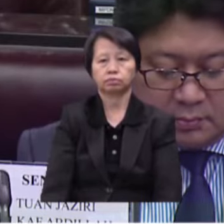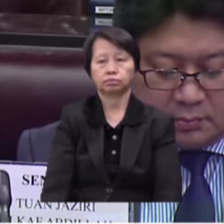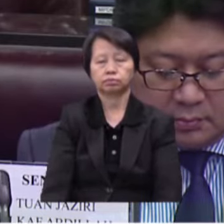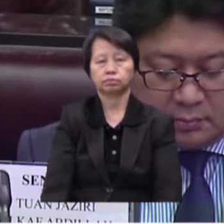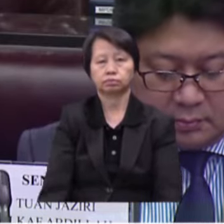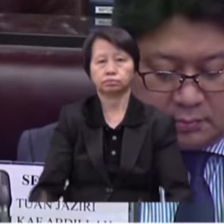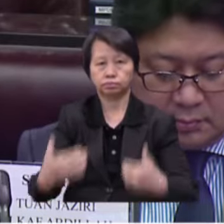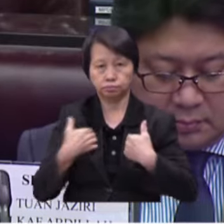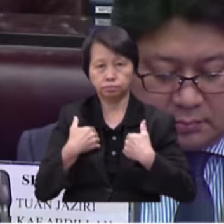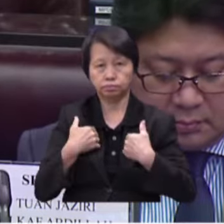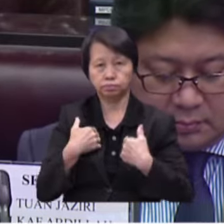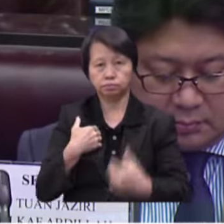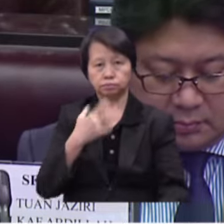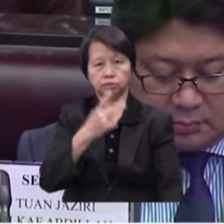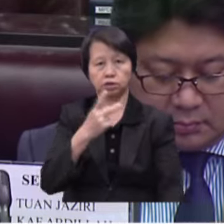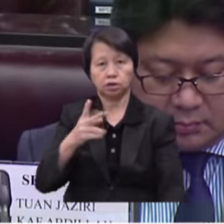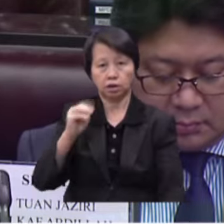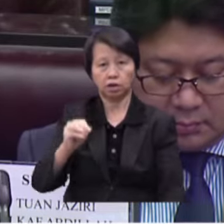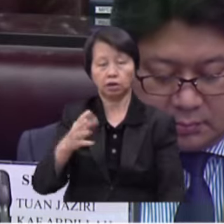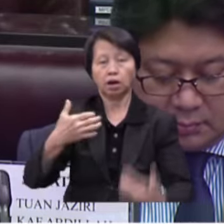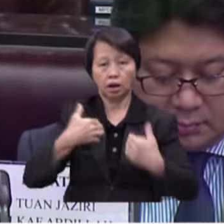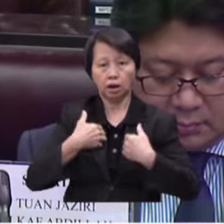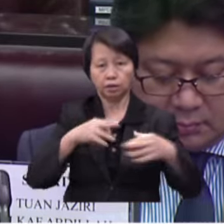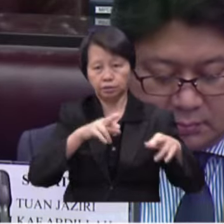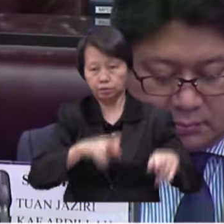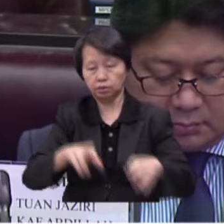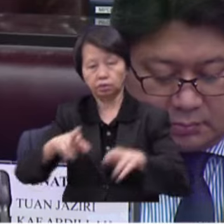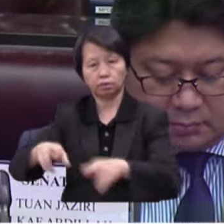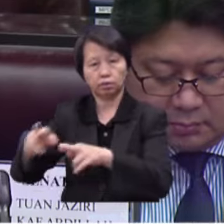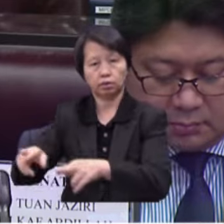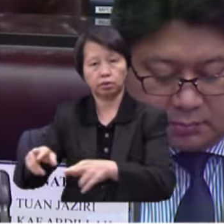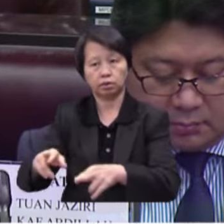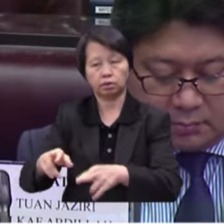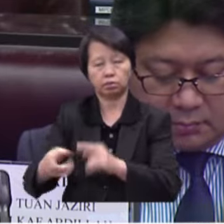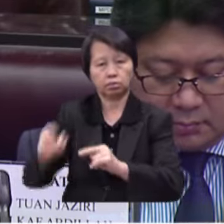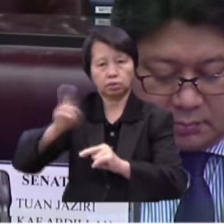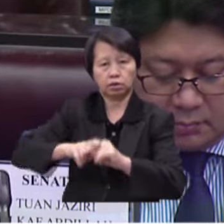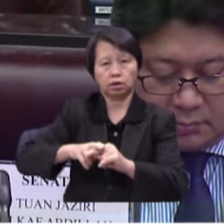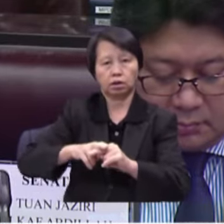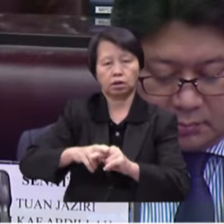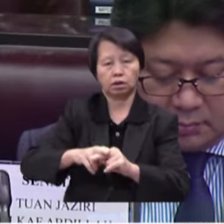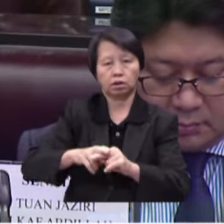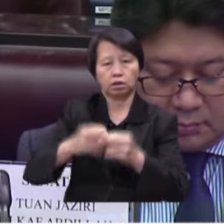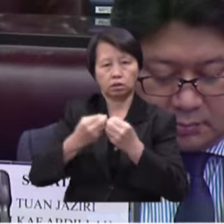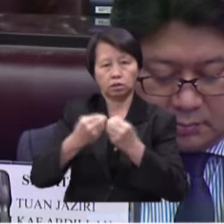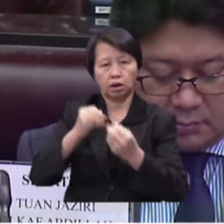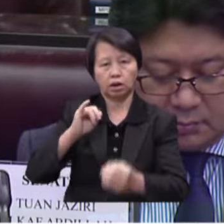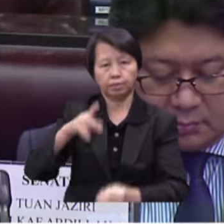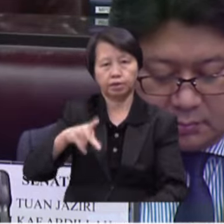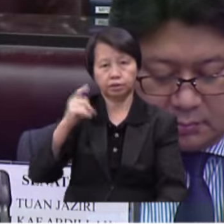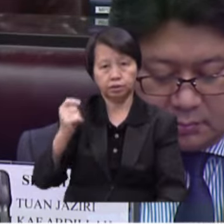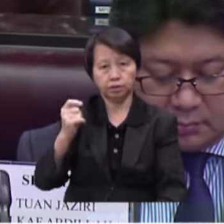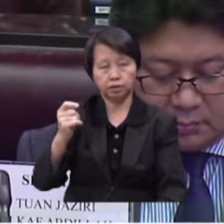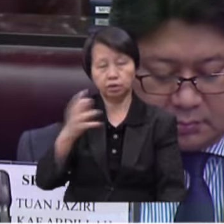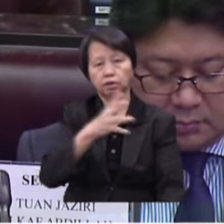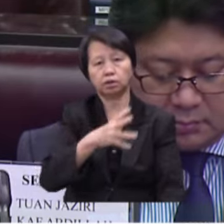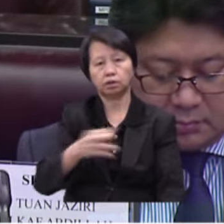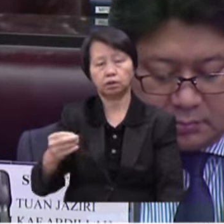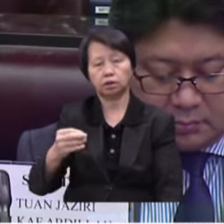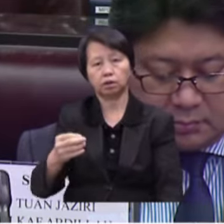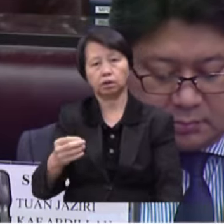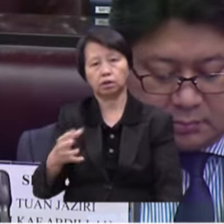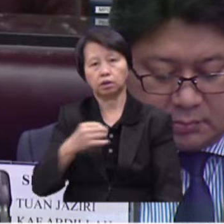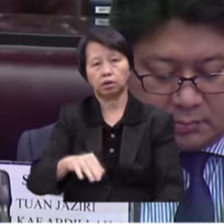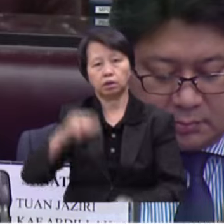Adakah pihak Kementerian mempunyai perancangan untuk menambah kota ipd tempatkan di samping